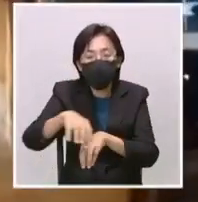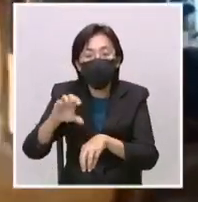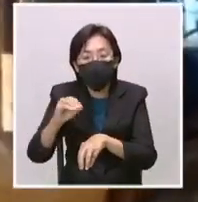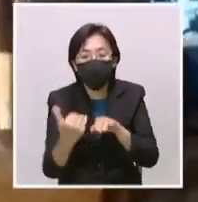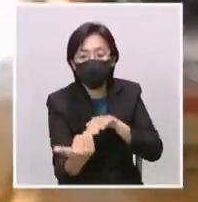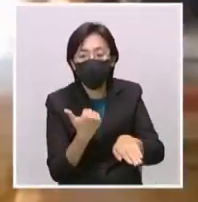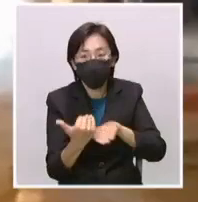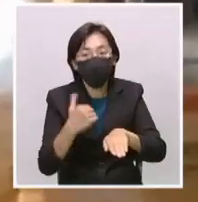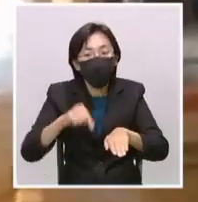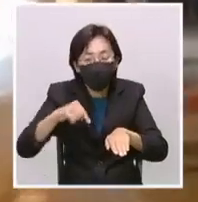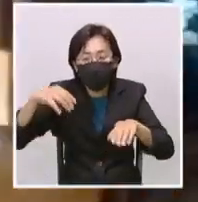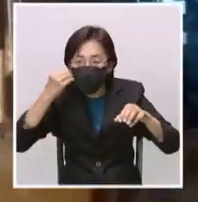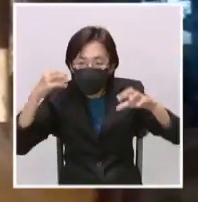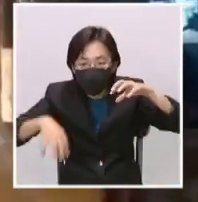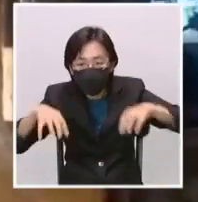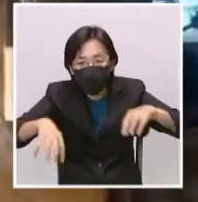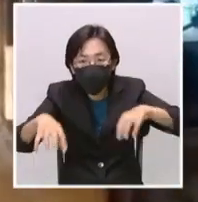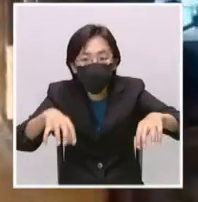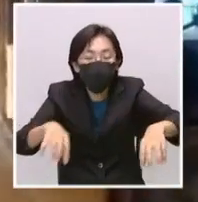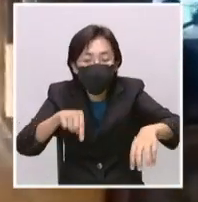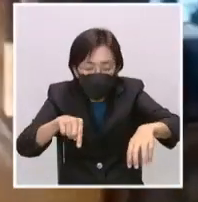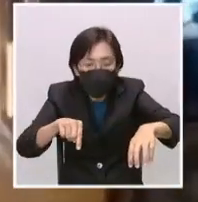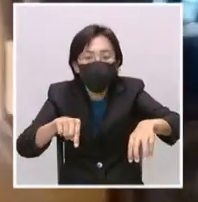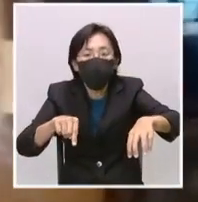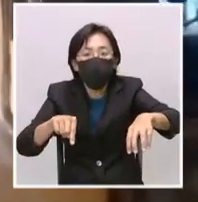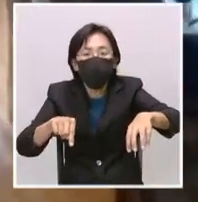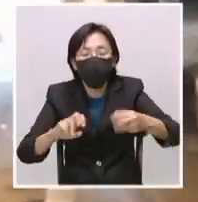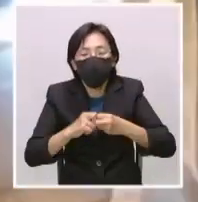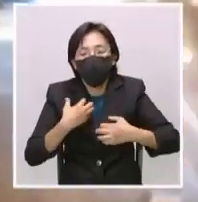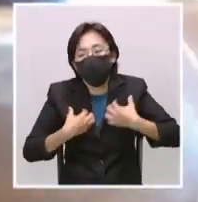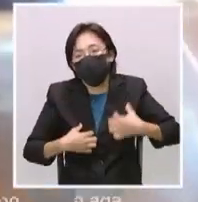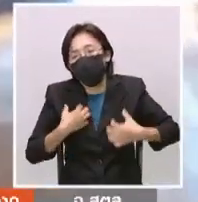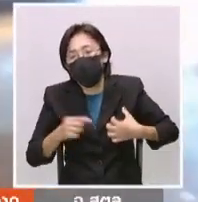ริมถนนสายยนตระการกำธรกำลังรับผลกระทบ